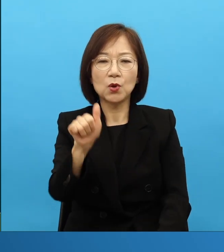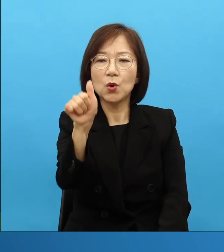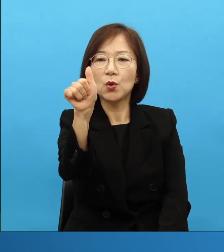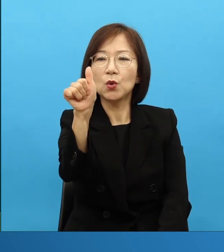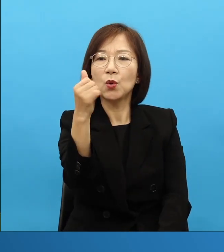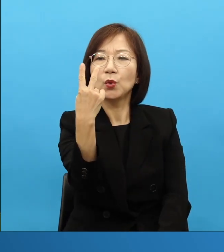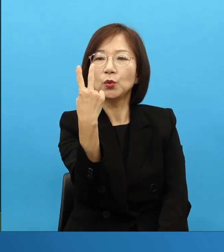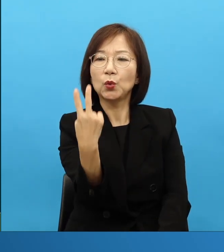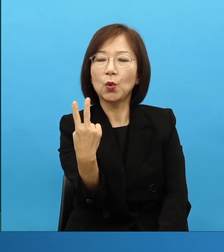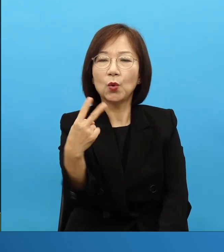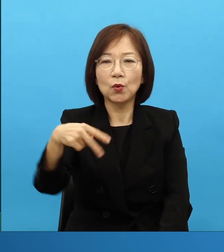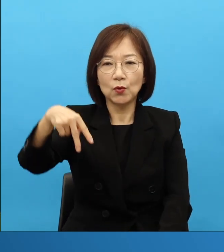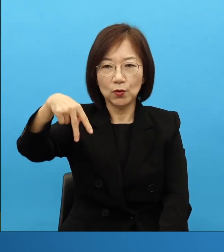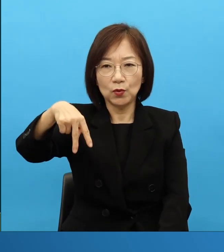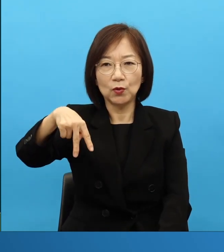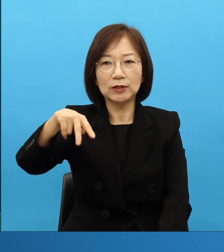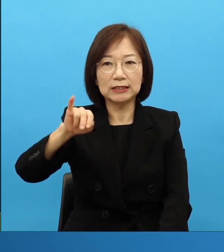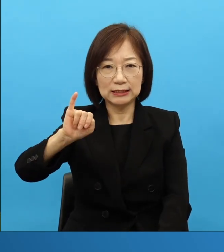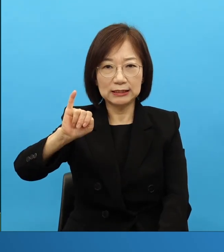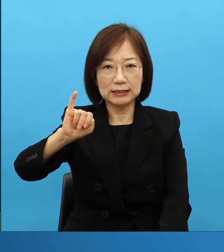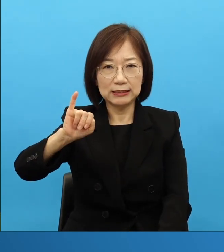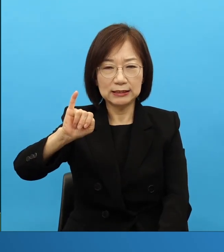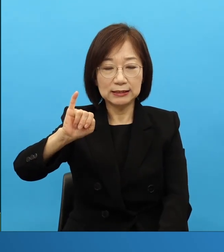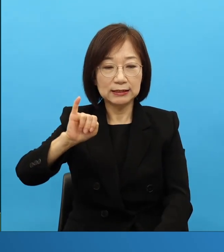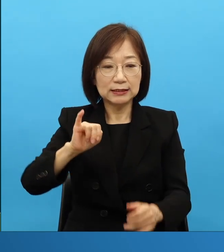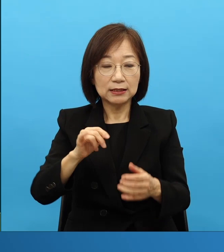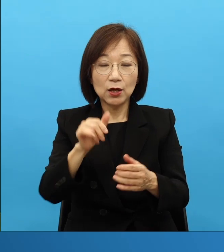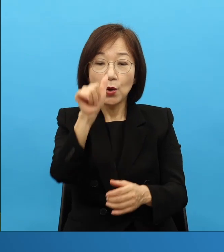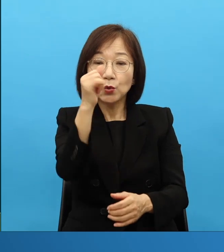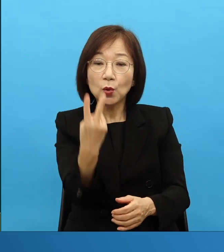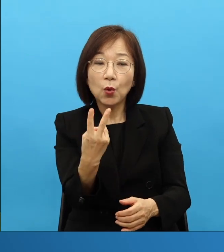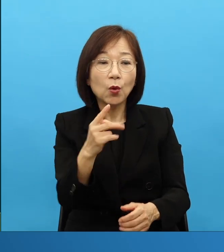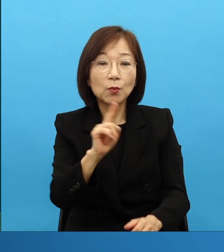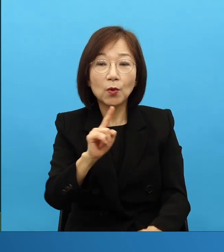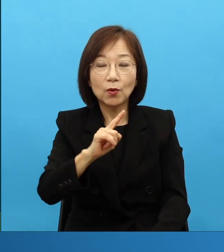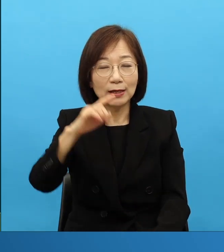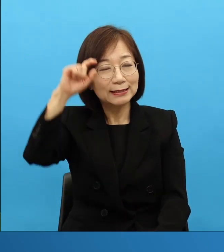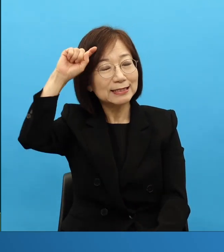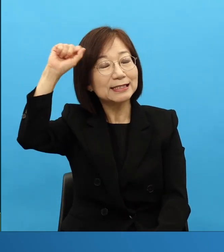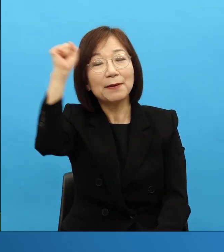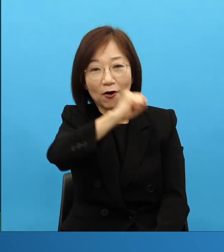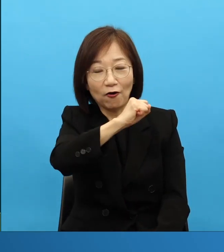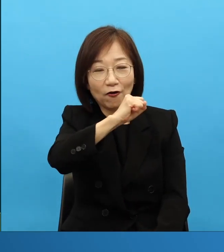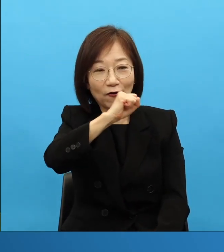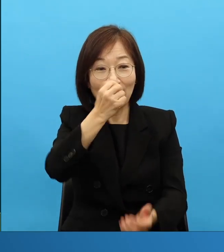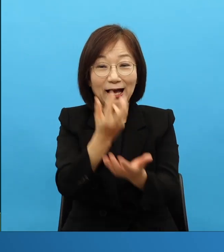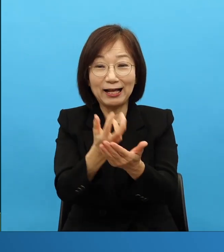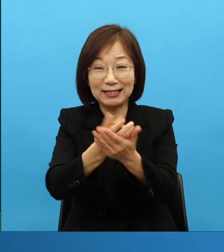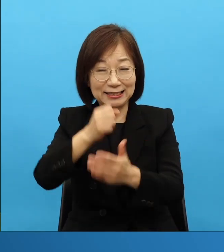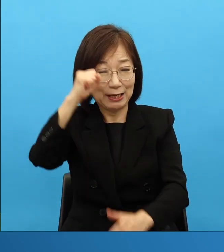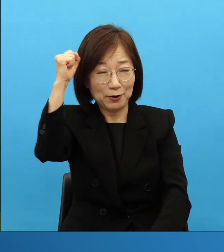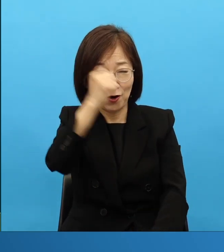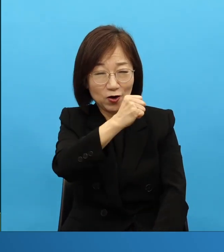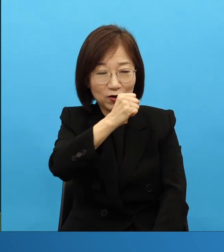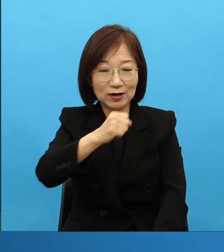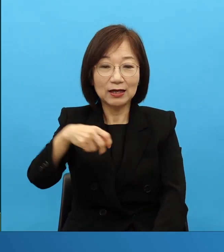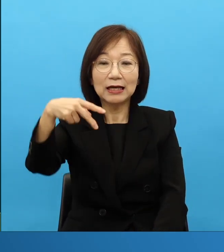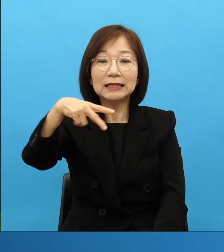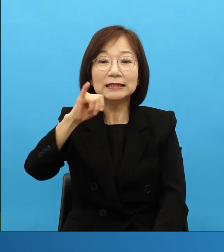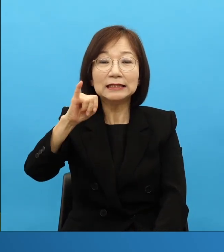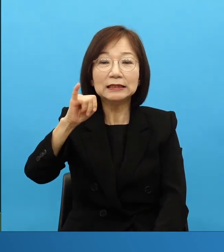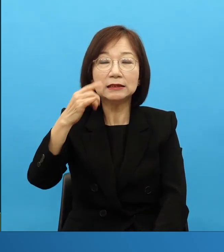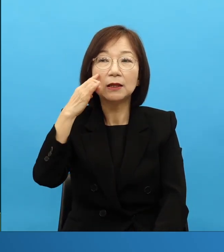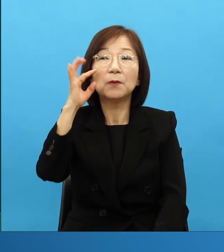name of the gatekeeper was 새벽 효자 볼 시자 새벽을 본다는 뜻이죠. the one who saw the early morn.